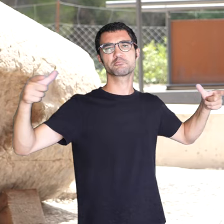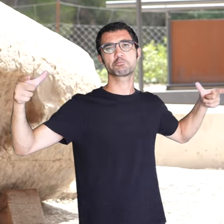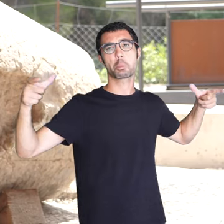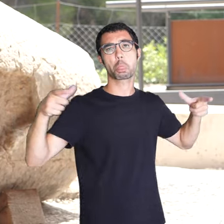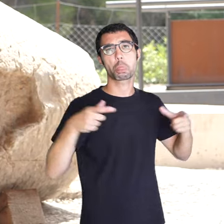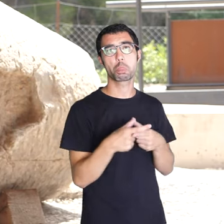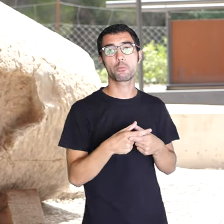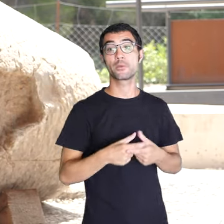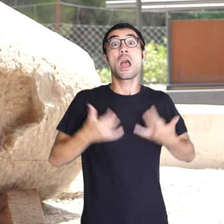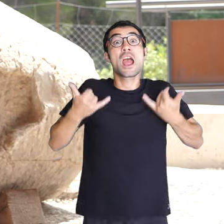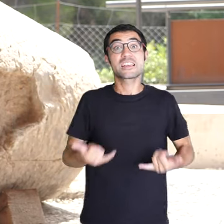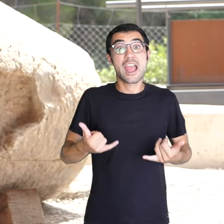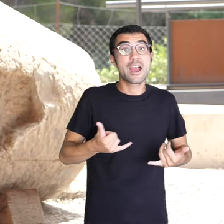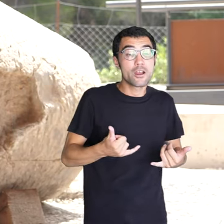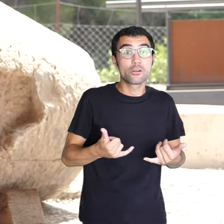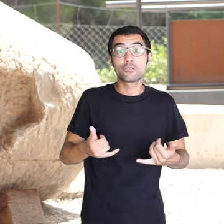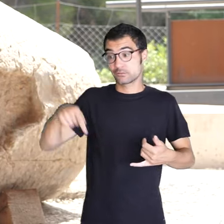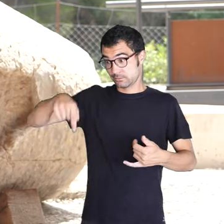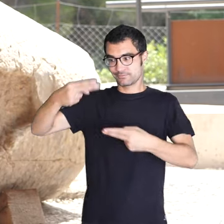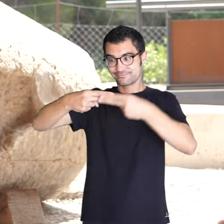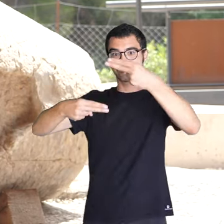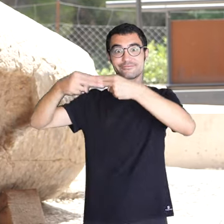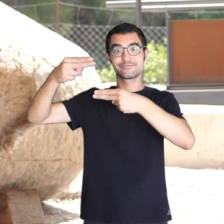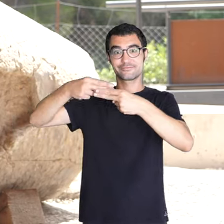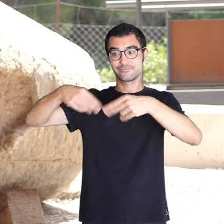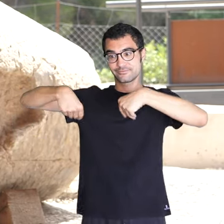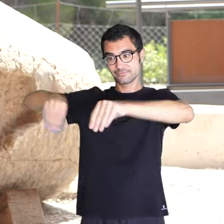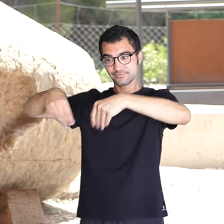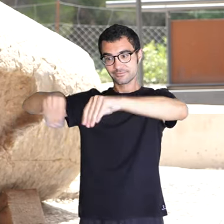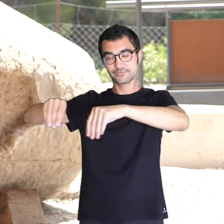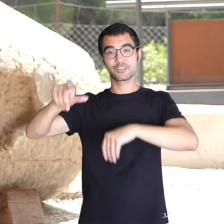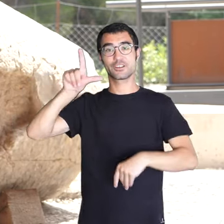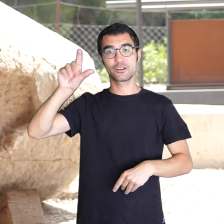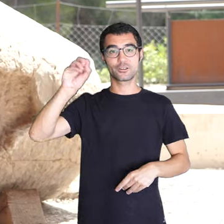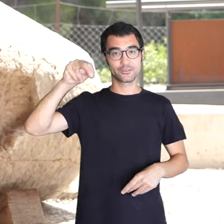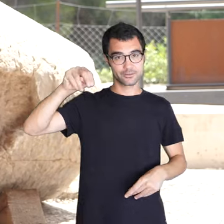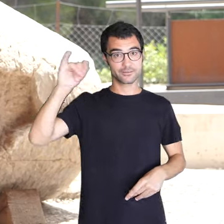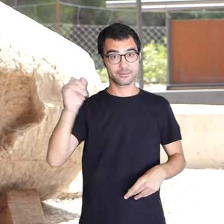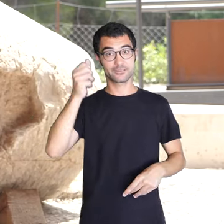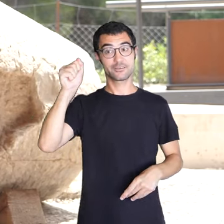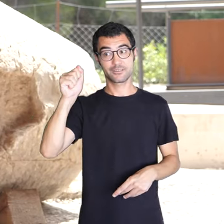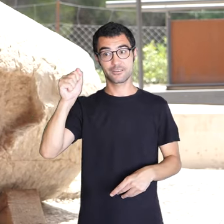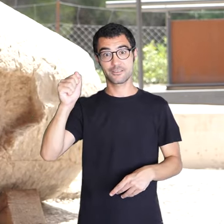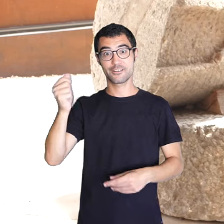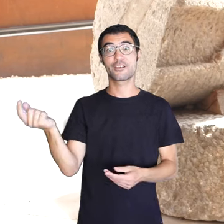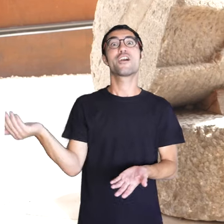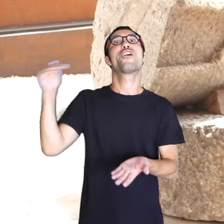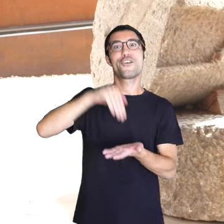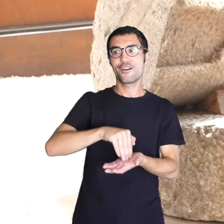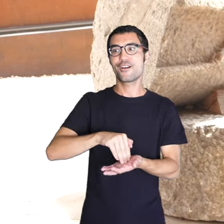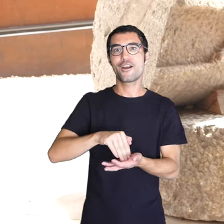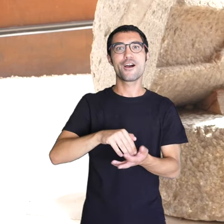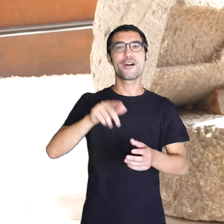que ens han fet un altre pizza llonja, pareix que se torna a replegar una mica. La